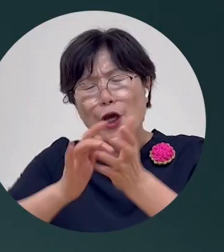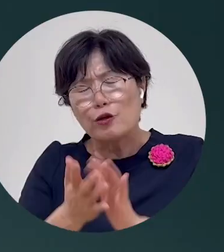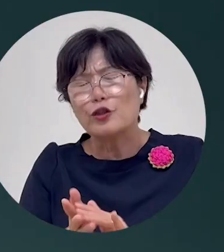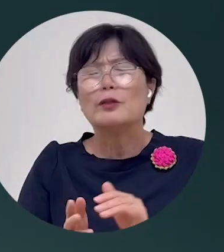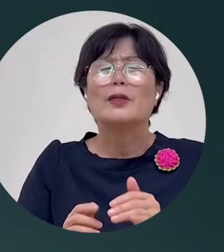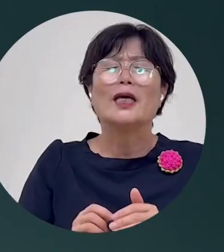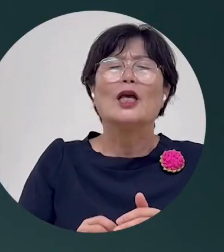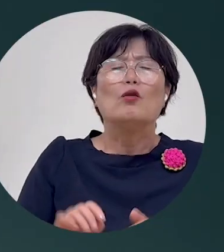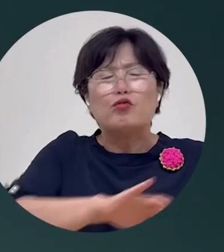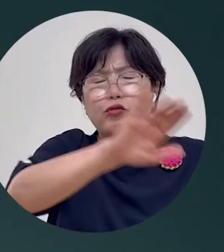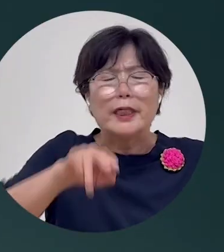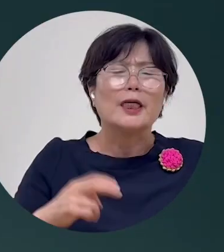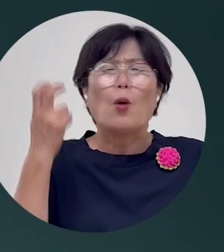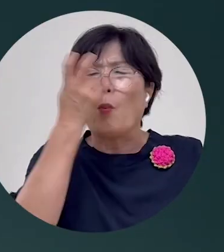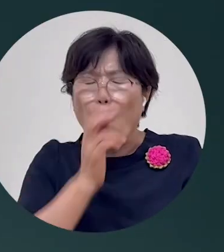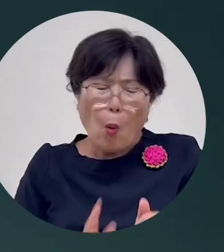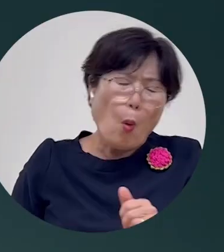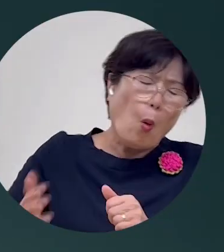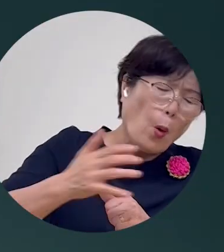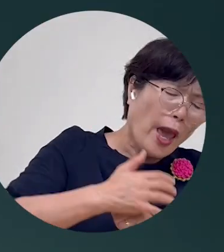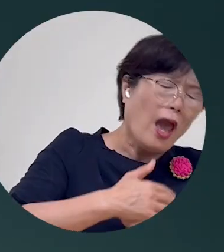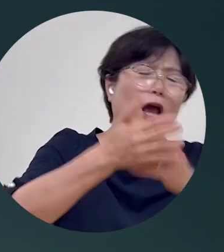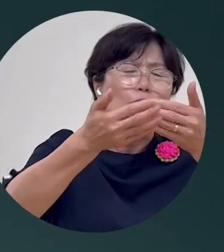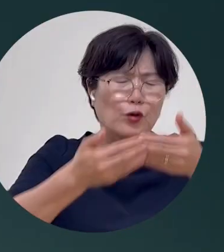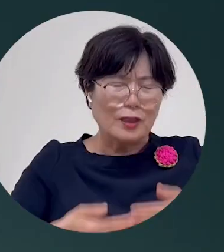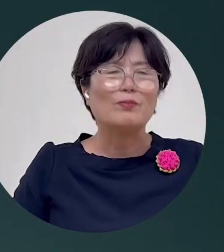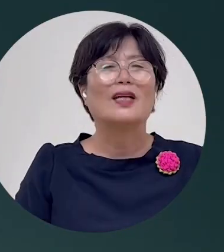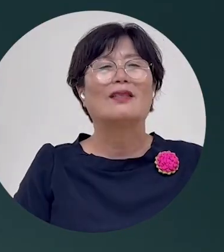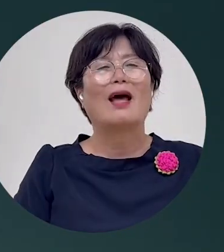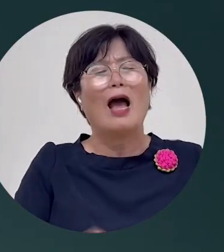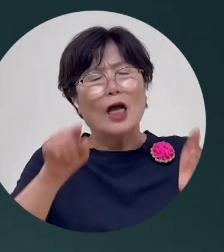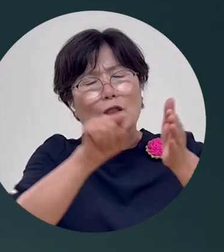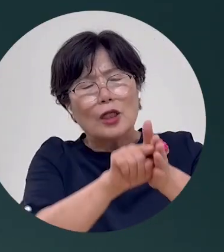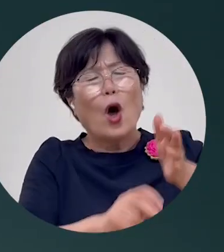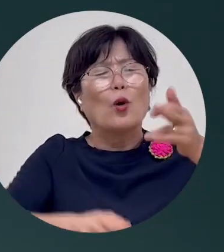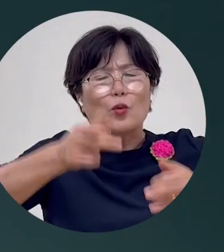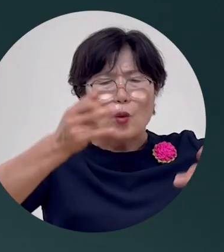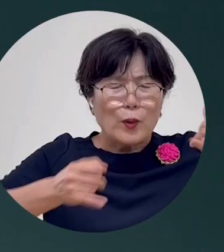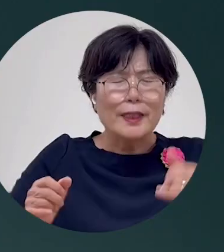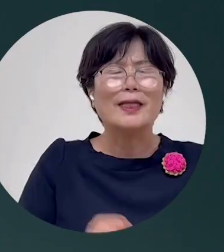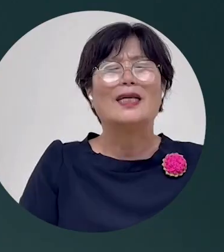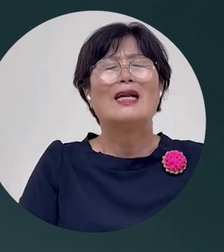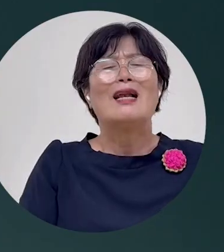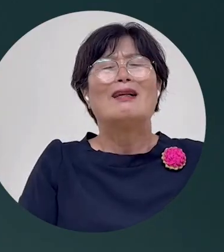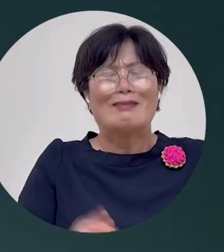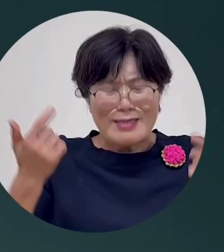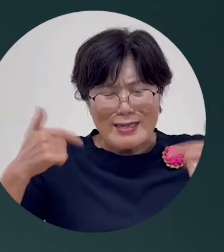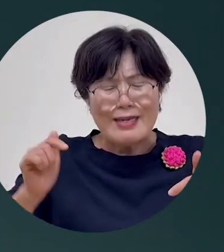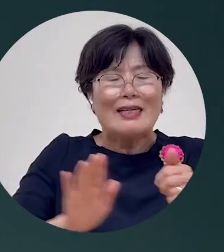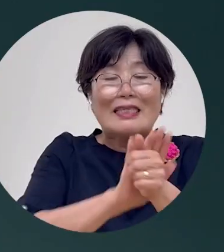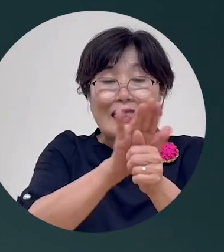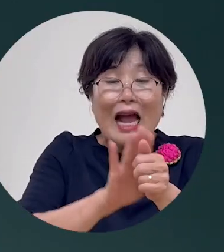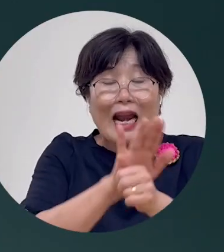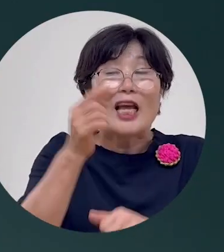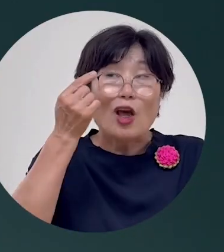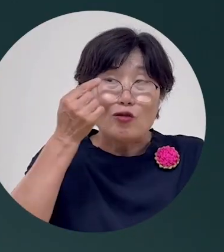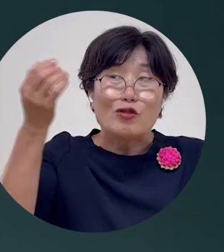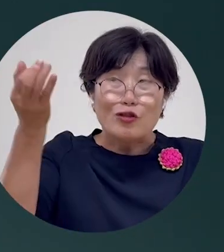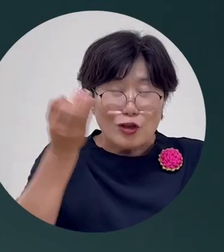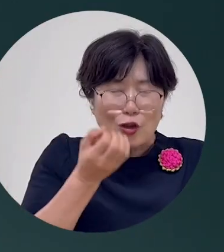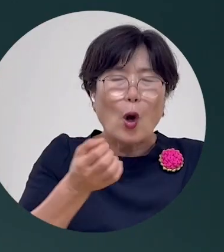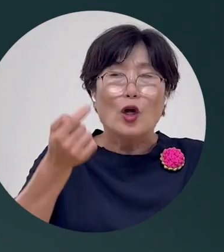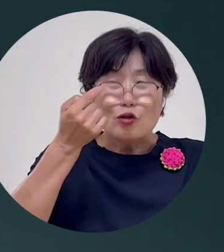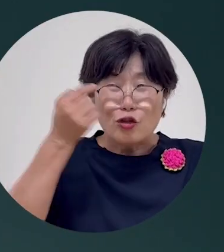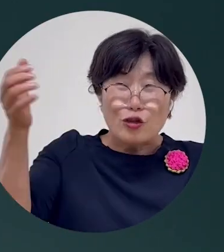모릅니다. 자, 우리 예수님은 성도를 늘 사랑 가득한 눈으로 우리를 지켜보고